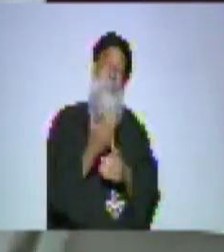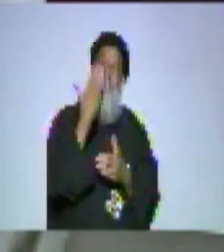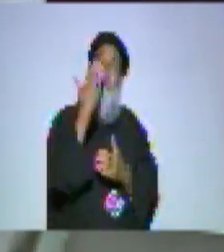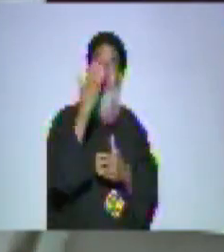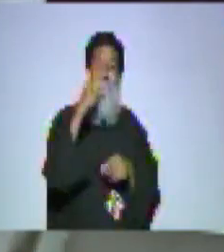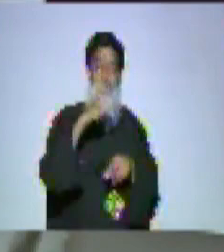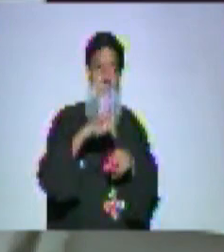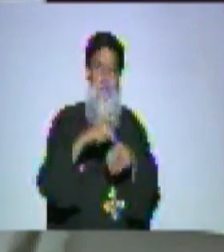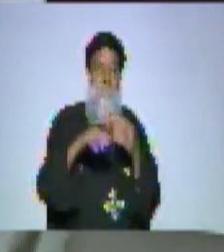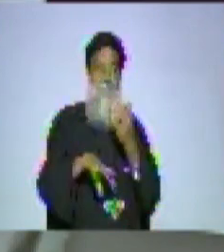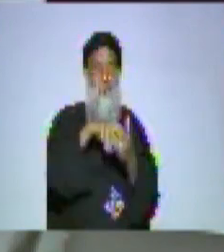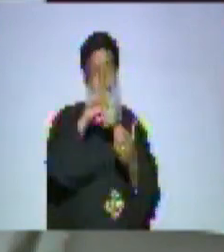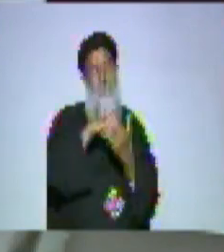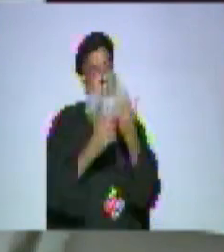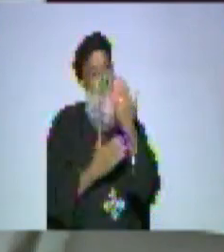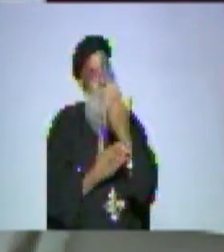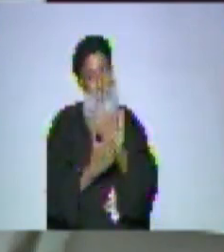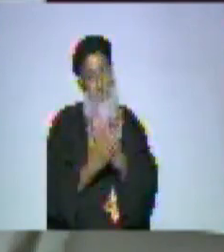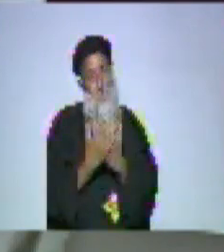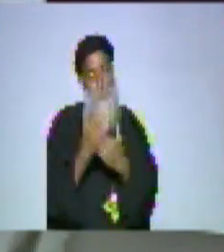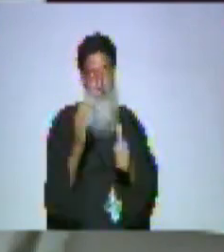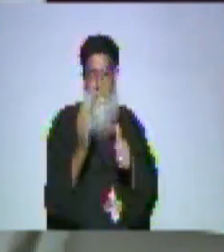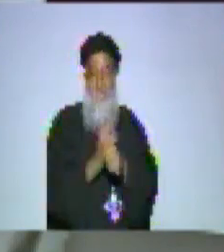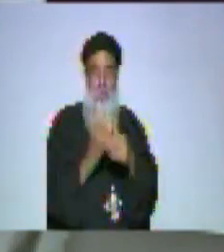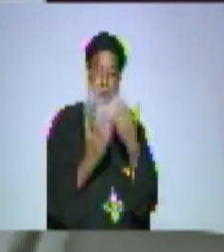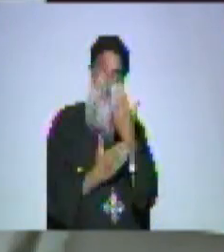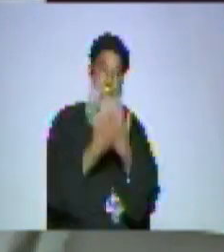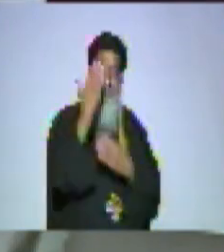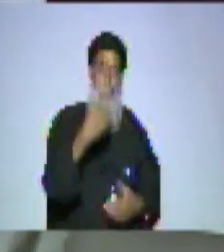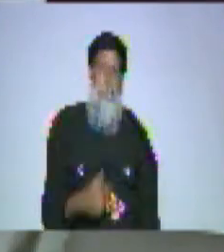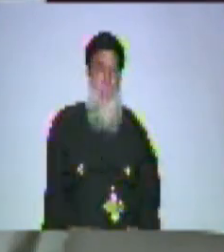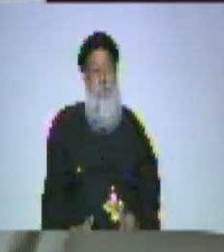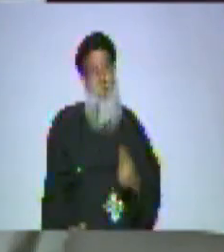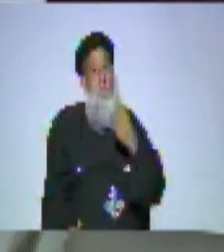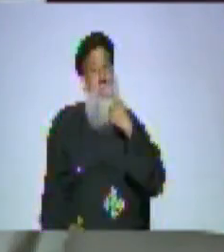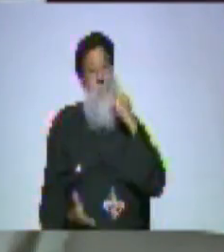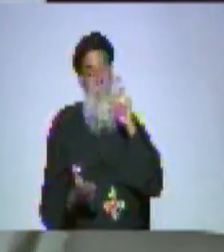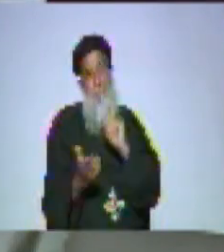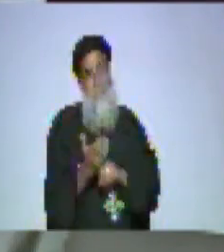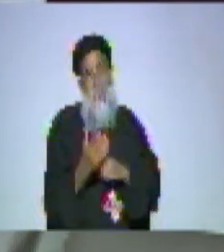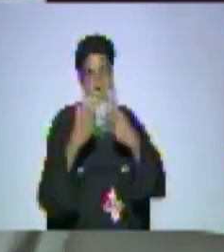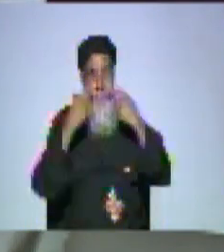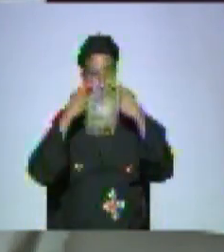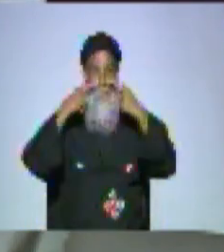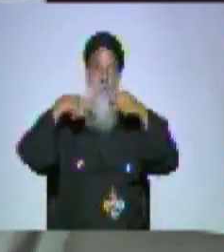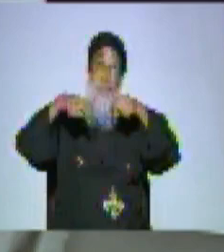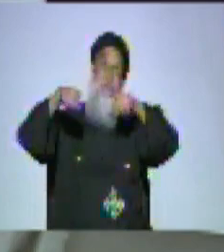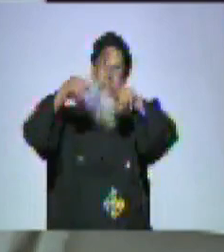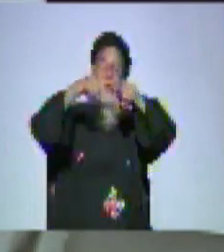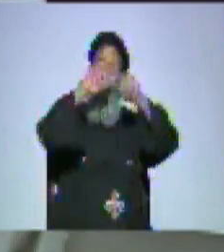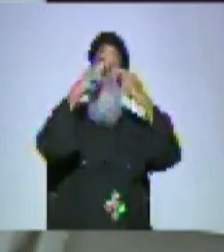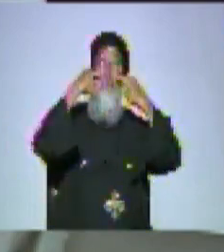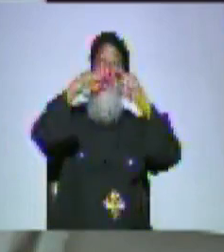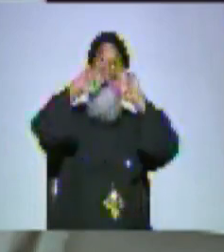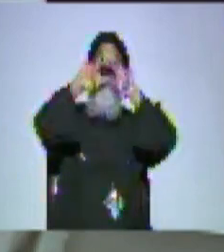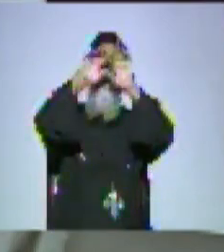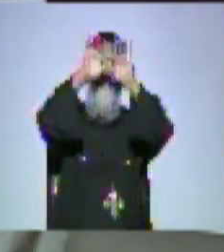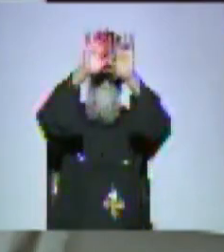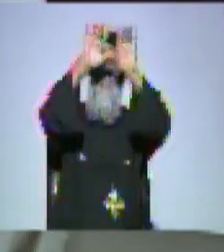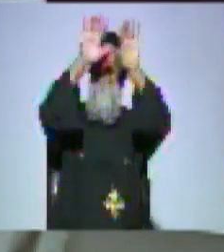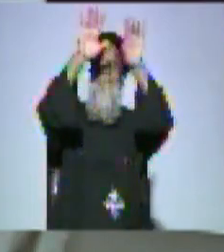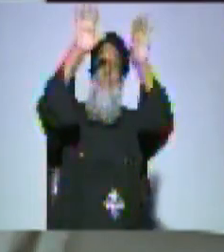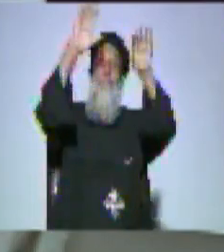دي بدايه جديده خليك معايا يعني فعلا كل العيون الناظره الى السماء